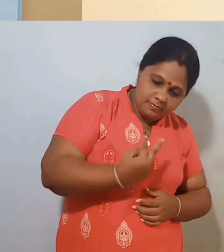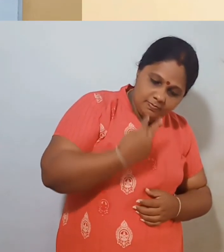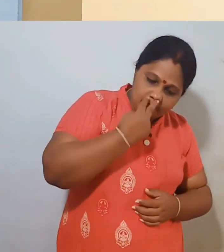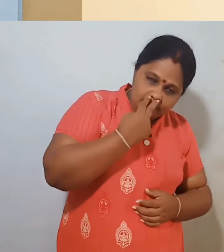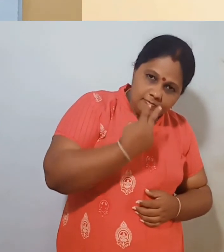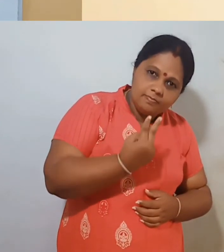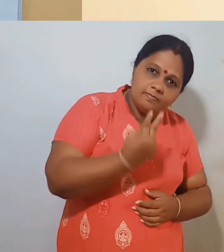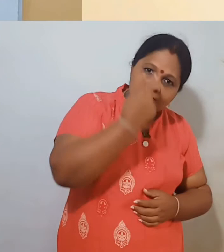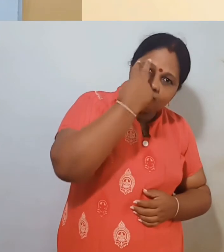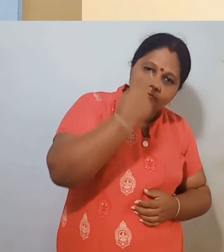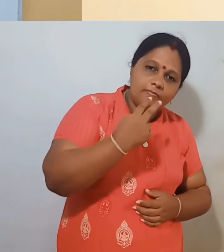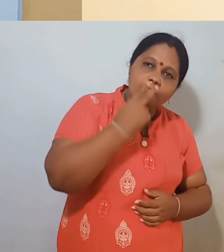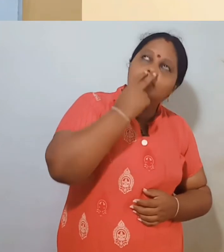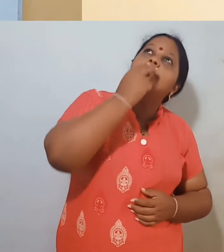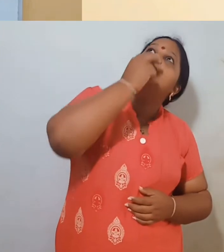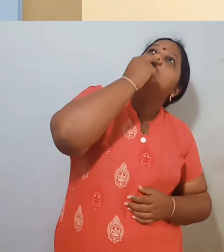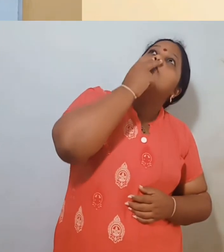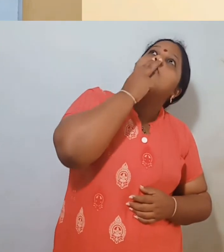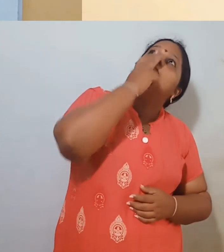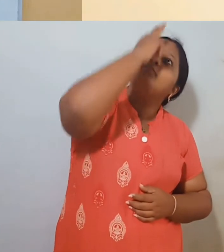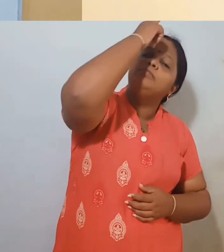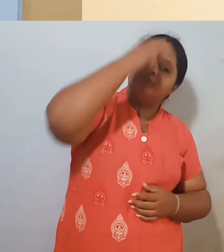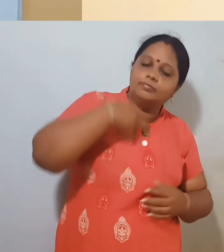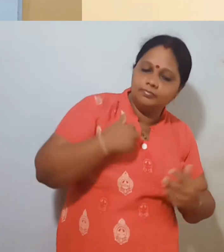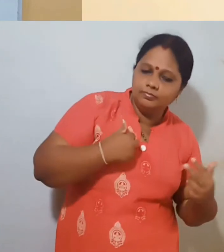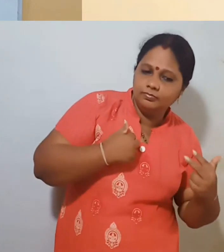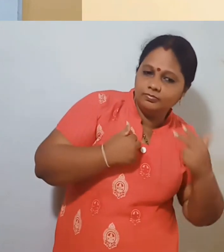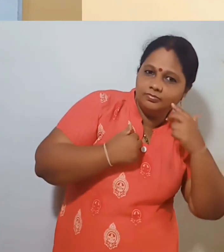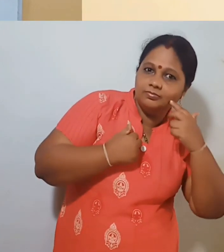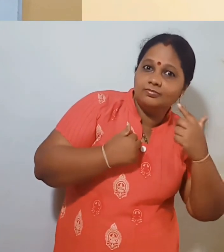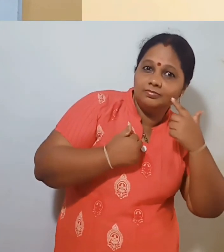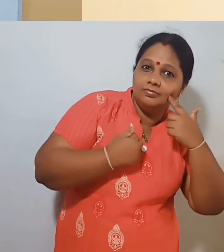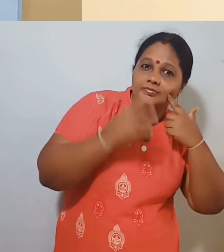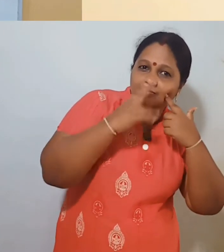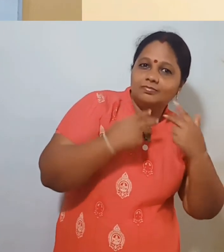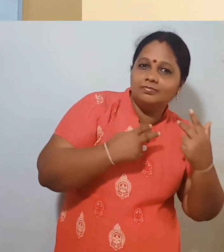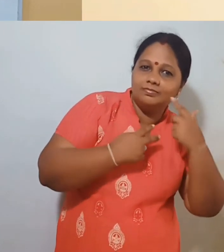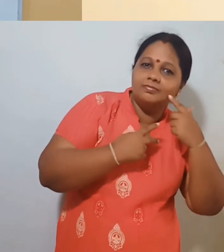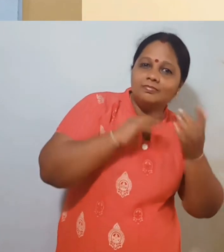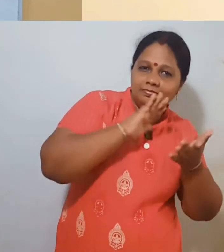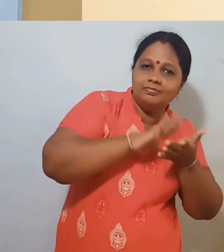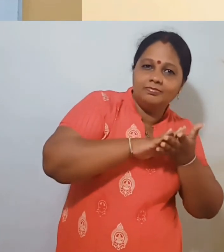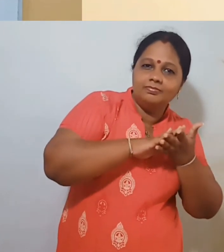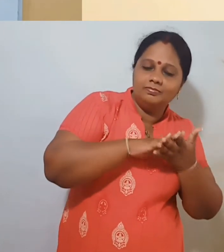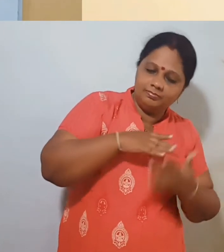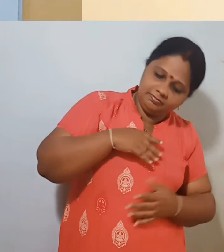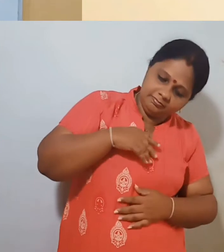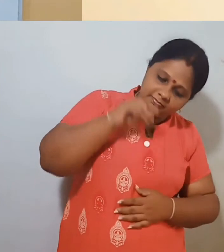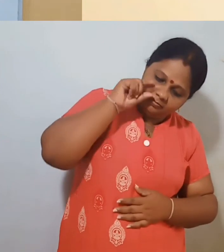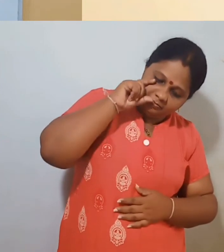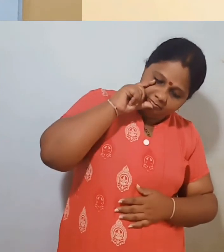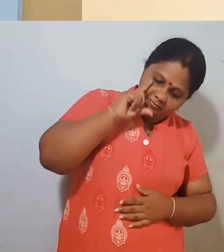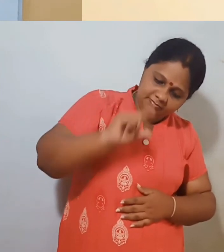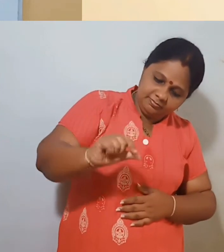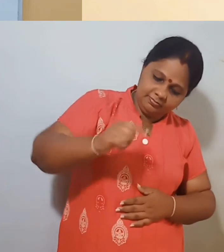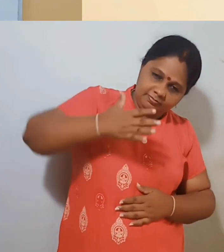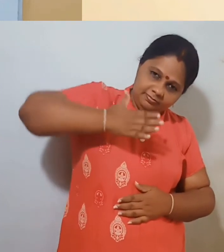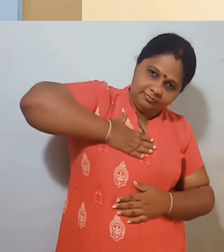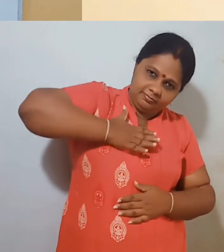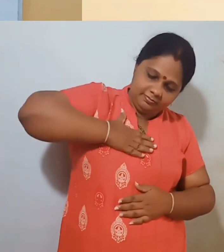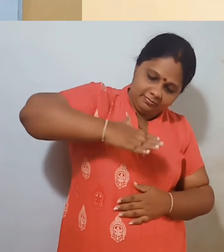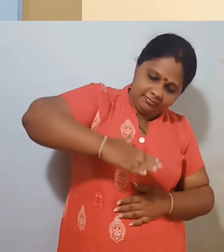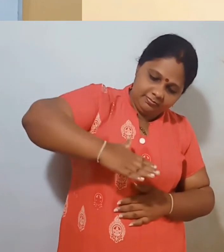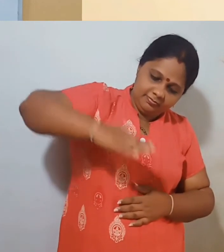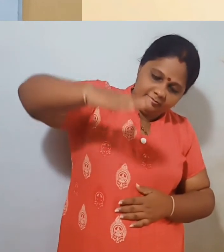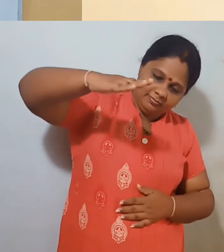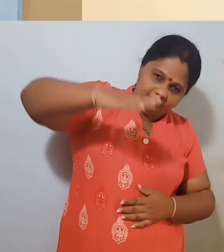நம்ம கன்னத்துல படுறத உணரலாம். அவரை நெஞ்சு உயர்ந்து பதிகிறத அவதானிக்கலாம். அப்ப மெதுவா அவதானமாக அவருக்கு